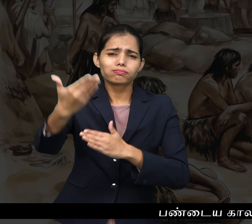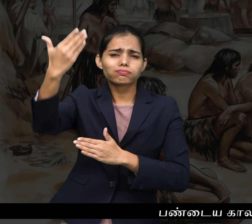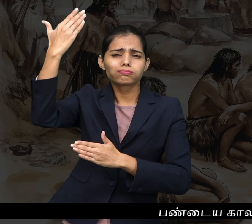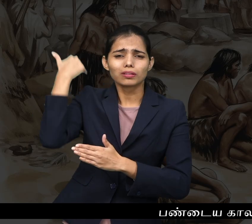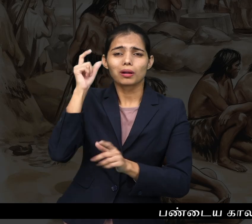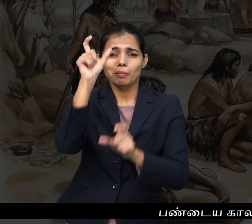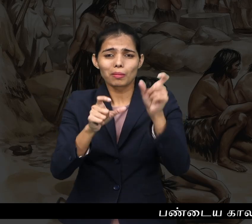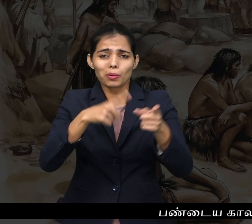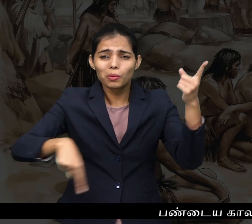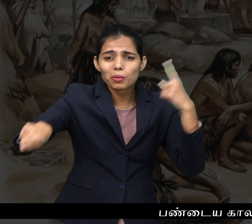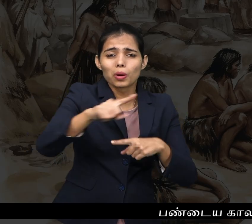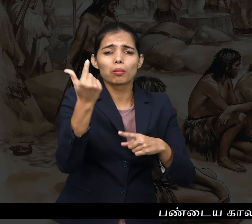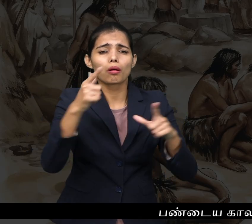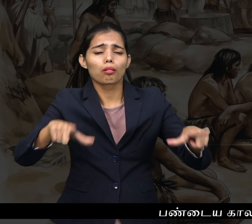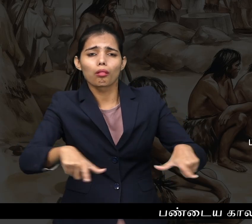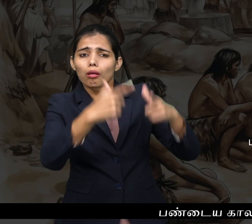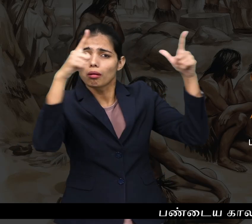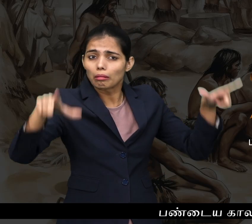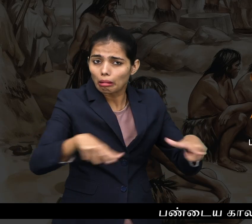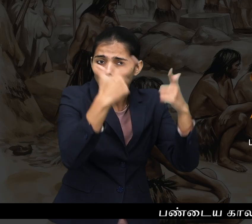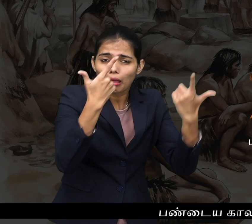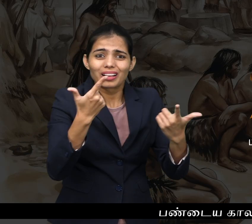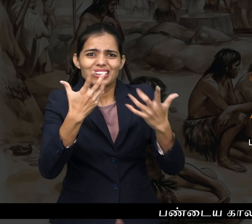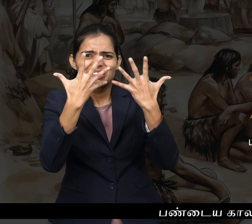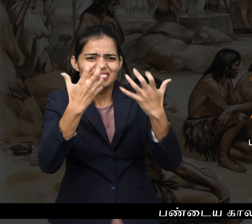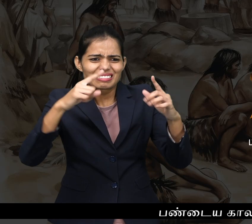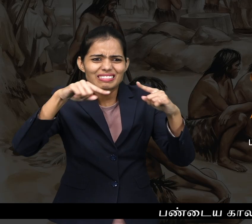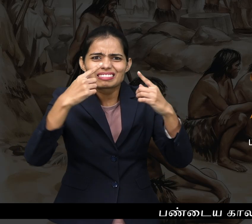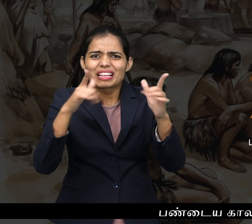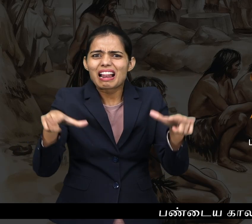பண்டைய கால மக்கள் மரத்தின் பட்டை,